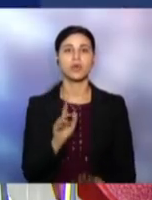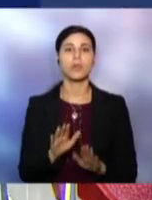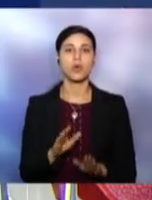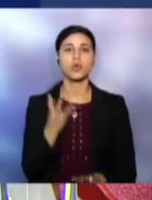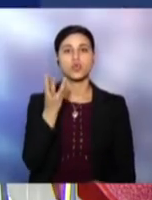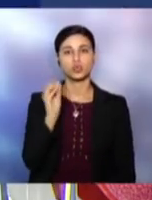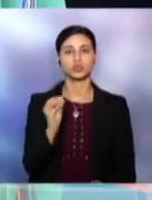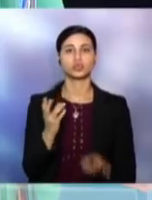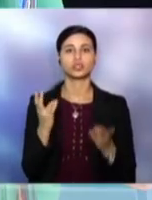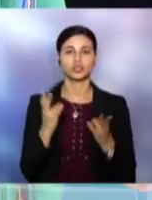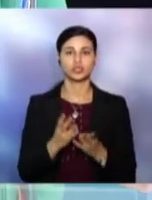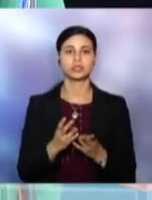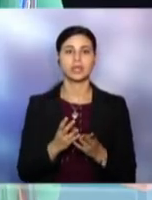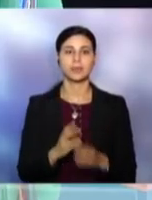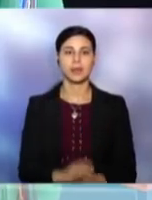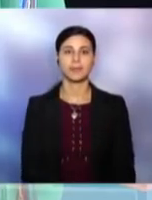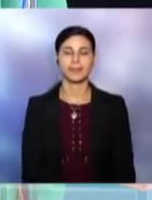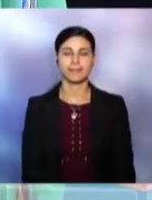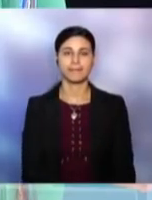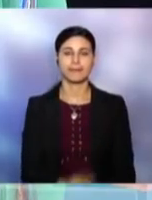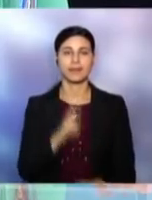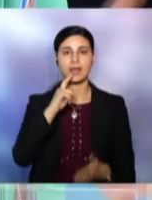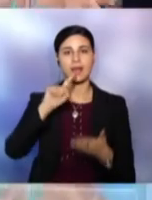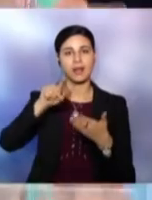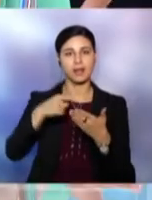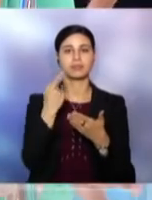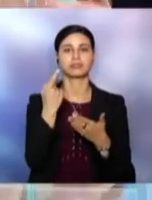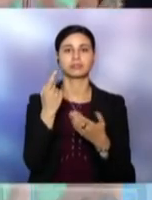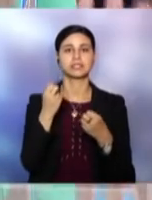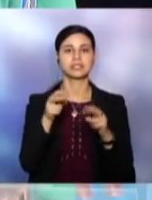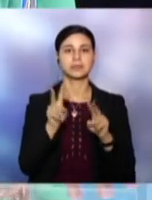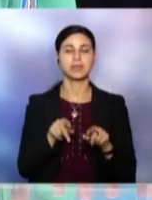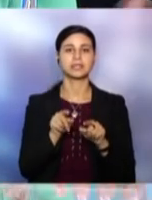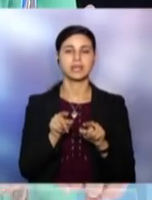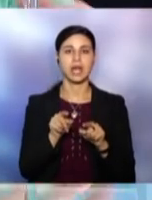5 წუთი ჭირდება, ეს არის როგორც ნაცხის აღება და სპეციალურ